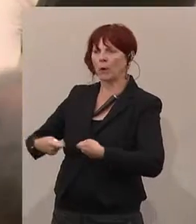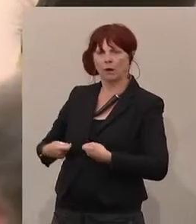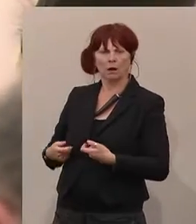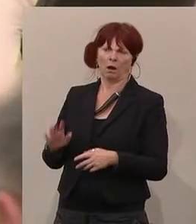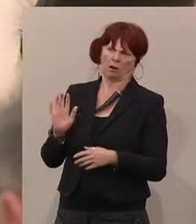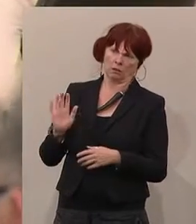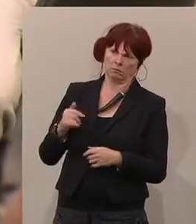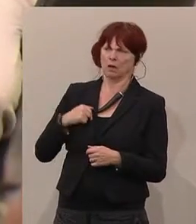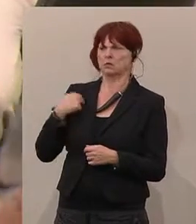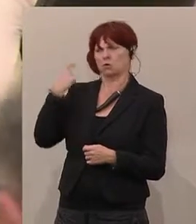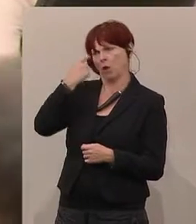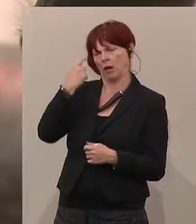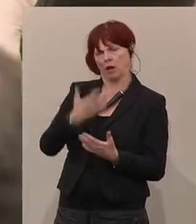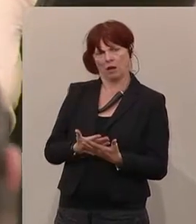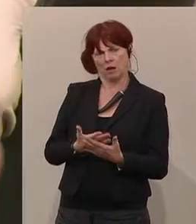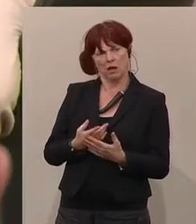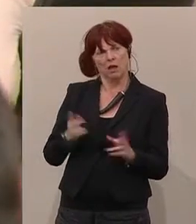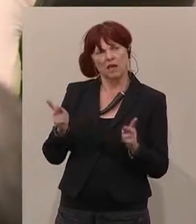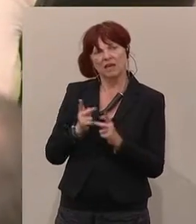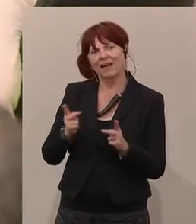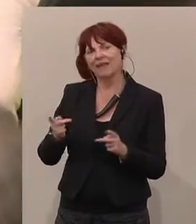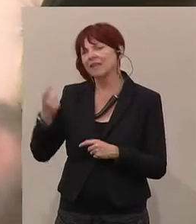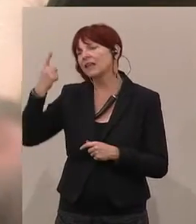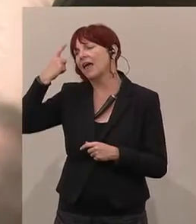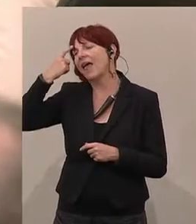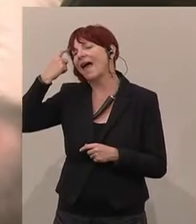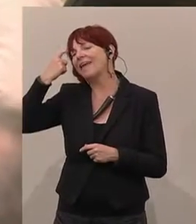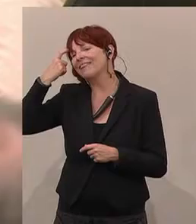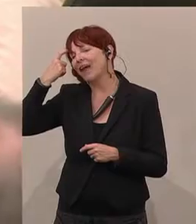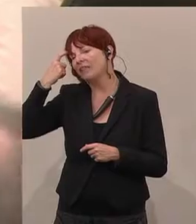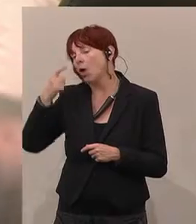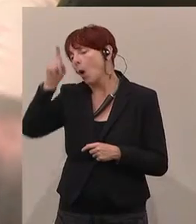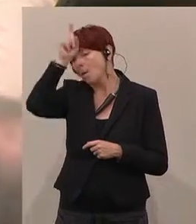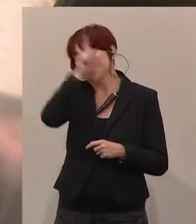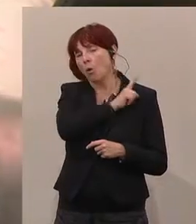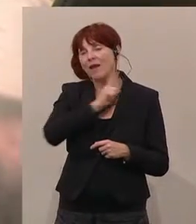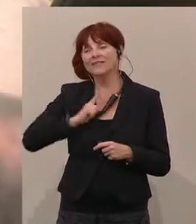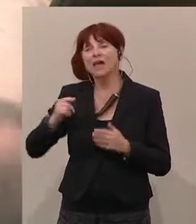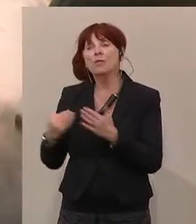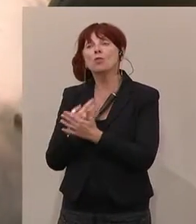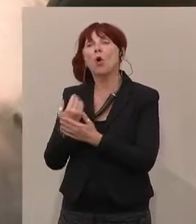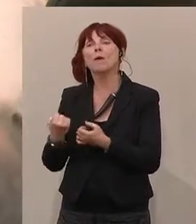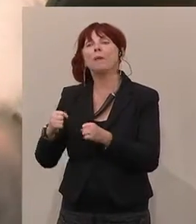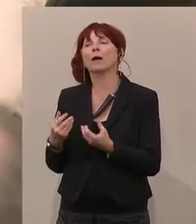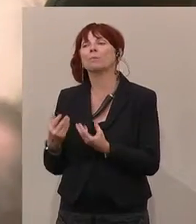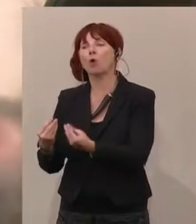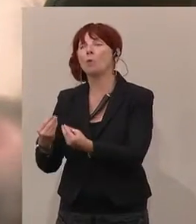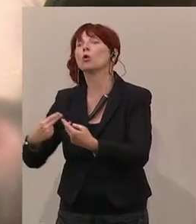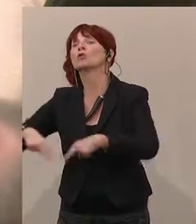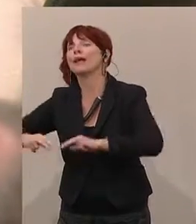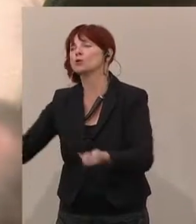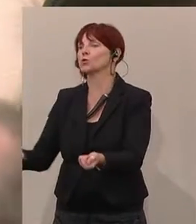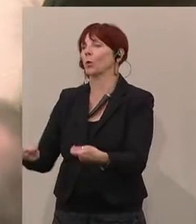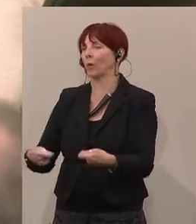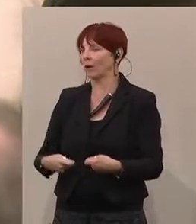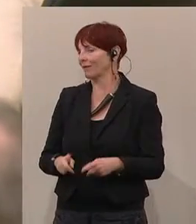ganz ehrlich, also ich kann mich nicht erinnern, dass die Polizei neue Befugnisse bekommen hat in den letzten Jahrzehnten und wir die jemals wieder zurückgenommen haben. Was passiert ist,